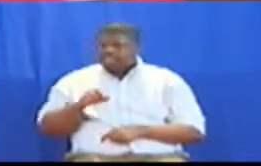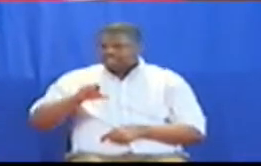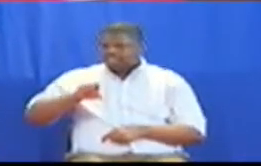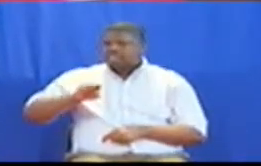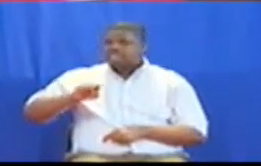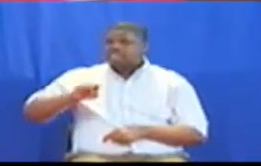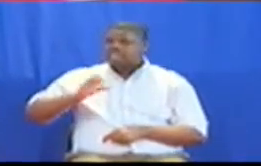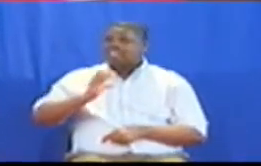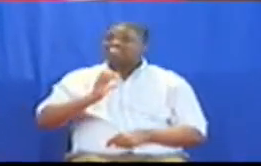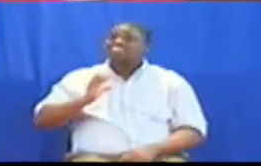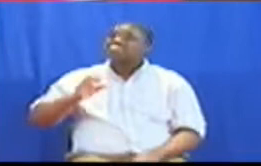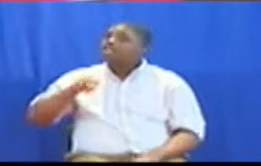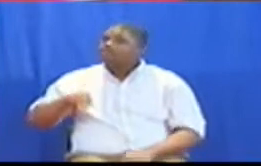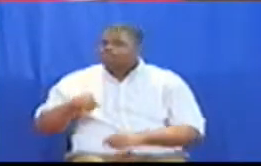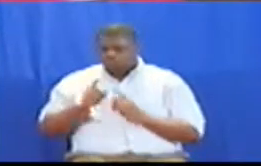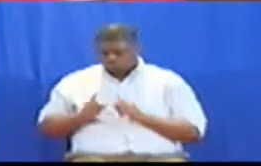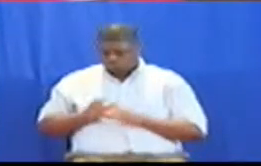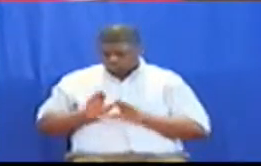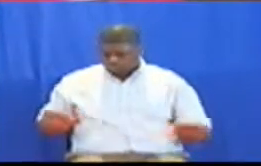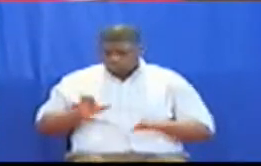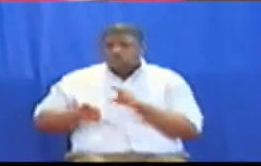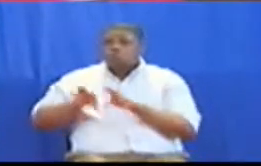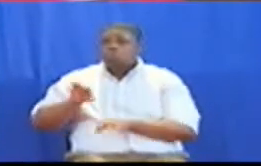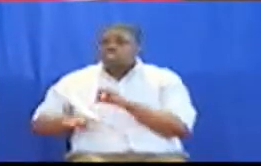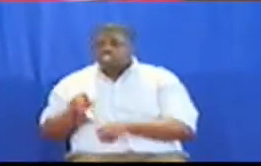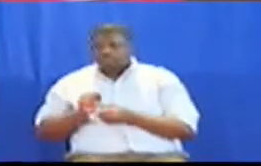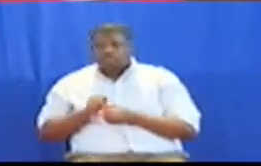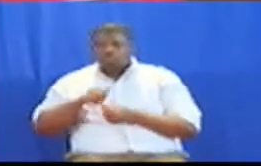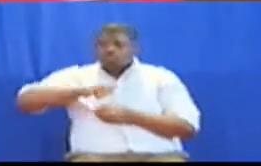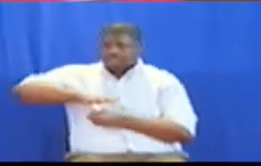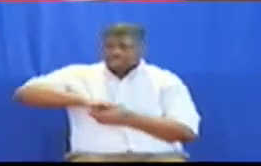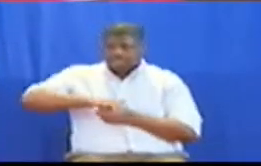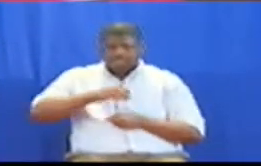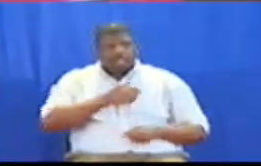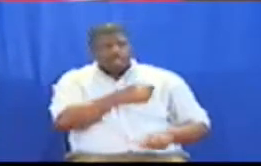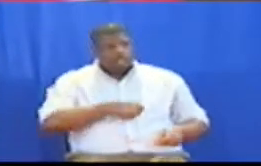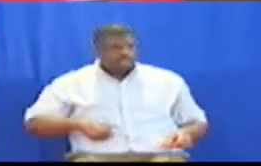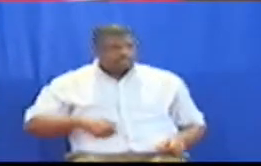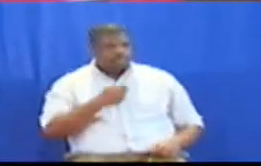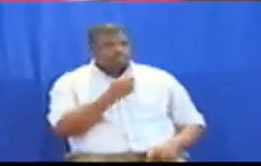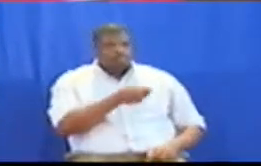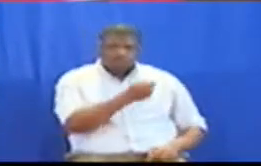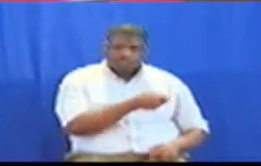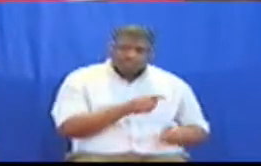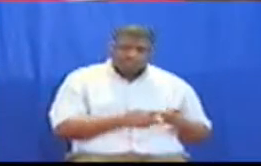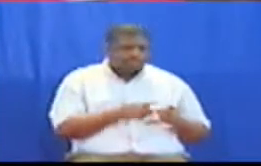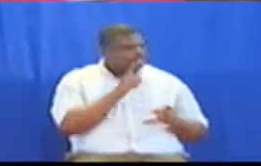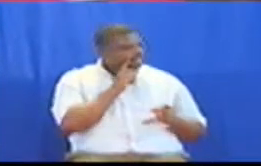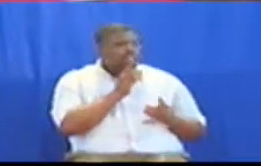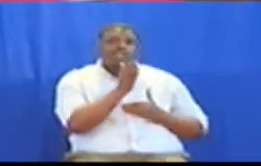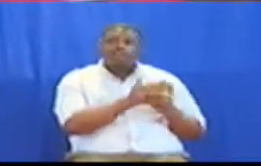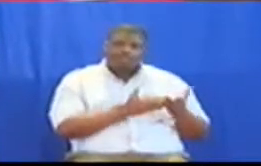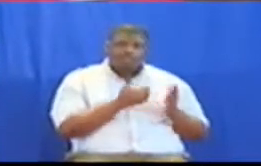uchaguzi. Tumefanya mambo mengi sana. Nimpongeze Mheshimiwa Rais katika kila nyanja.